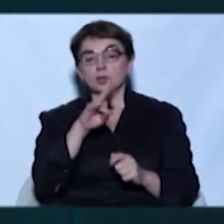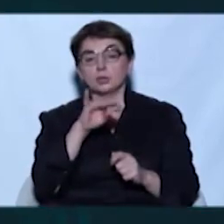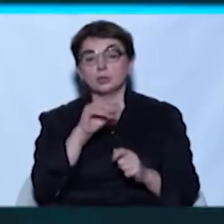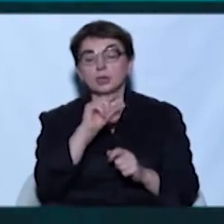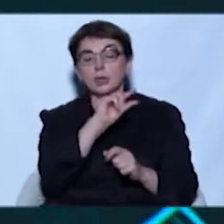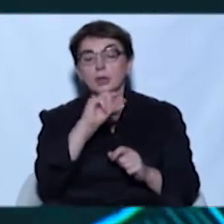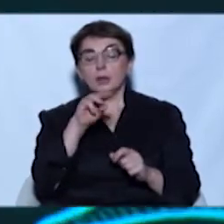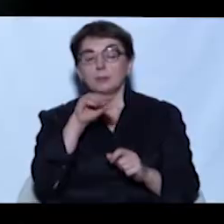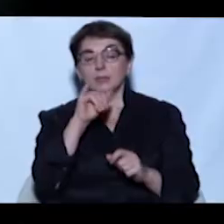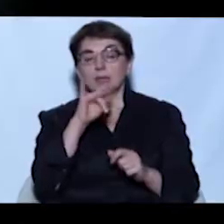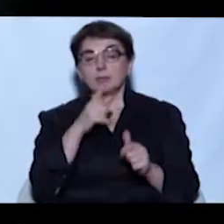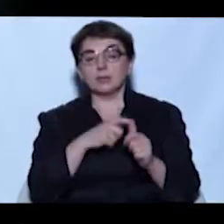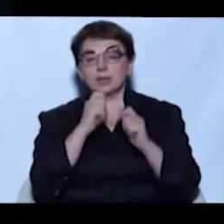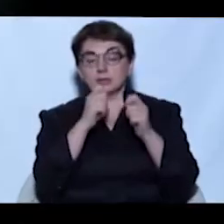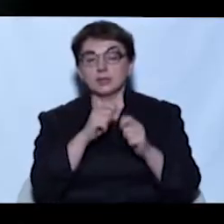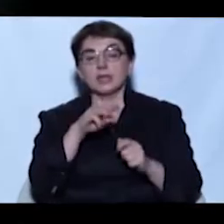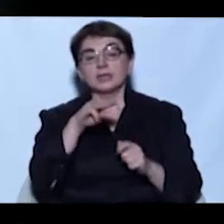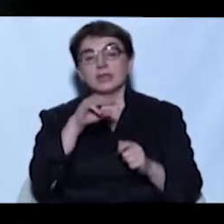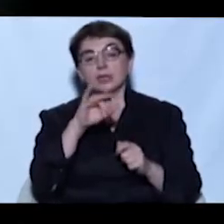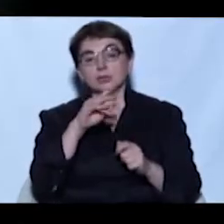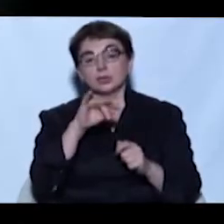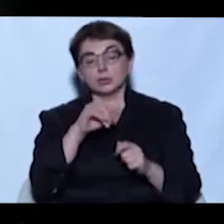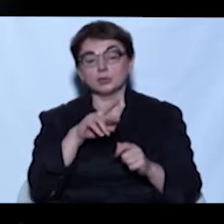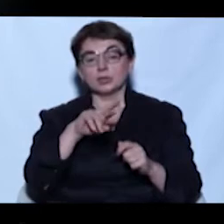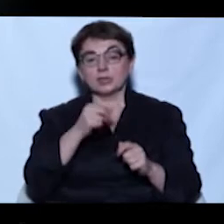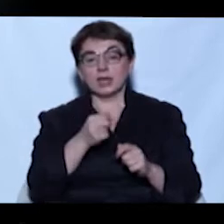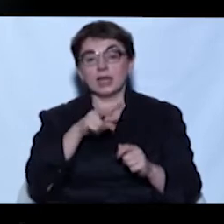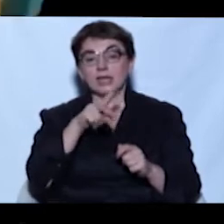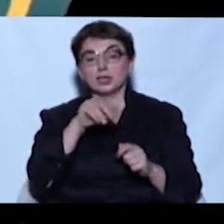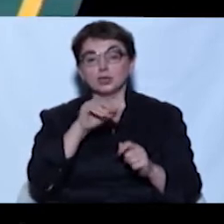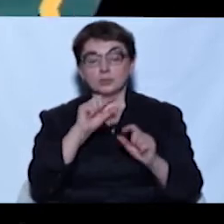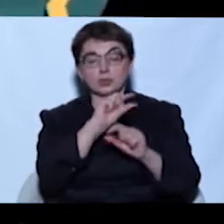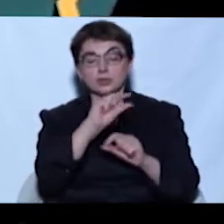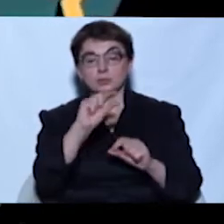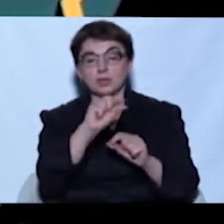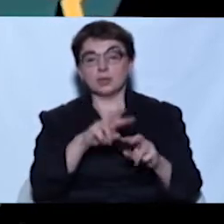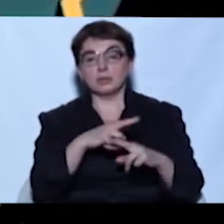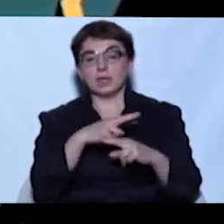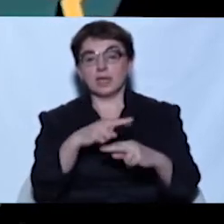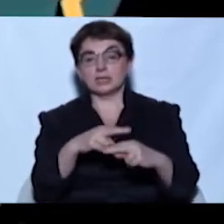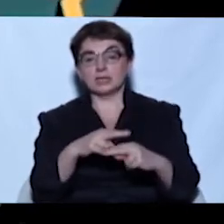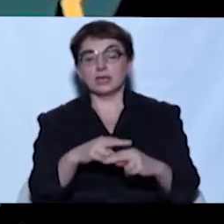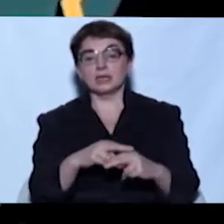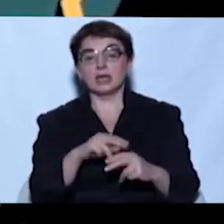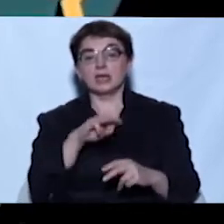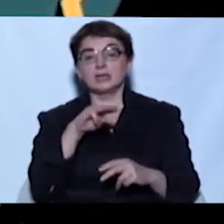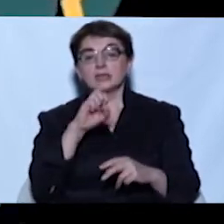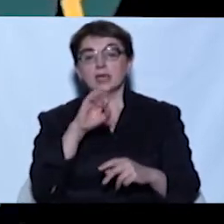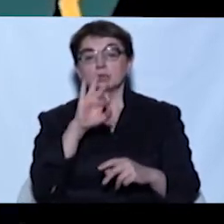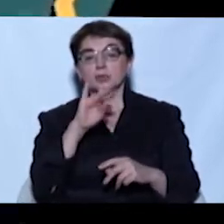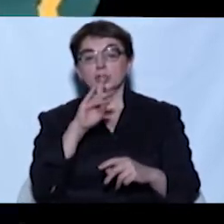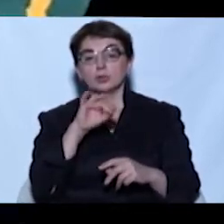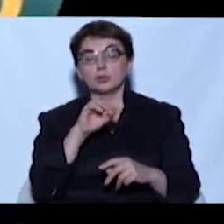იგი, ლითოსფეროს ფილები და ტექტონიკური ფილები ეს ერთი და იგივეა. Უნდა ითქვას, რომ ტექტონიკური